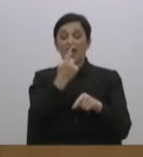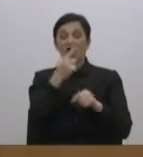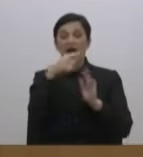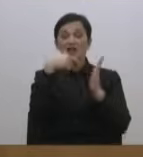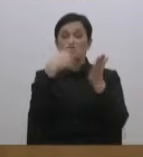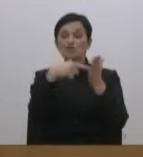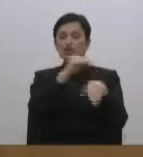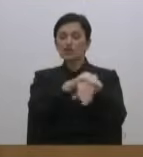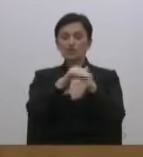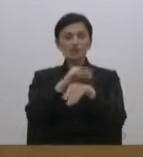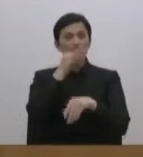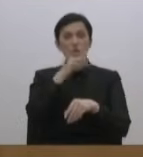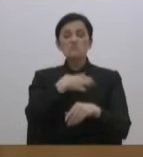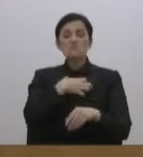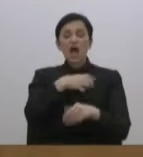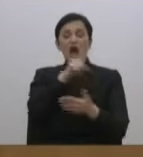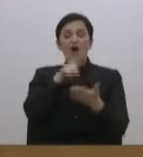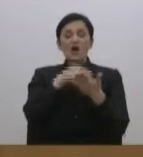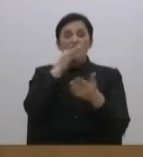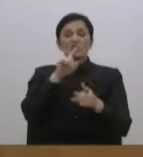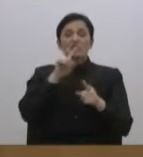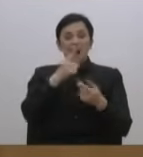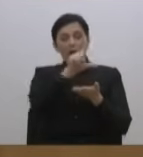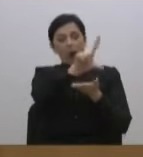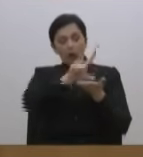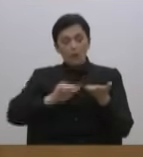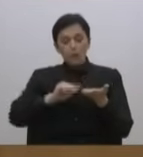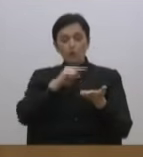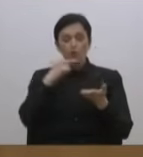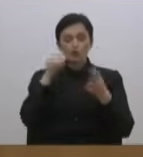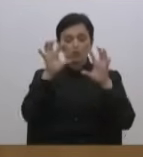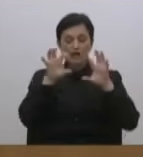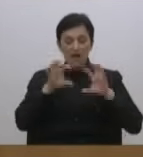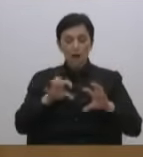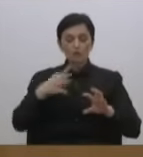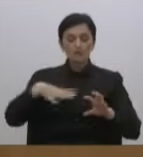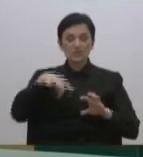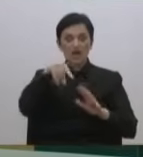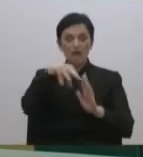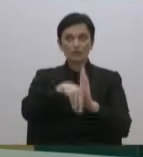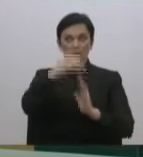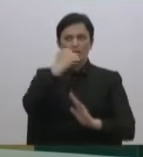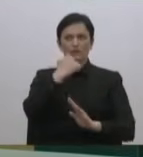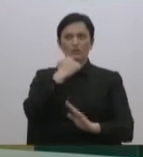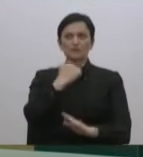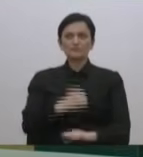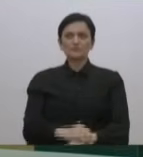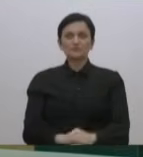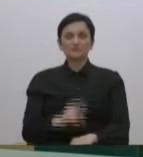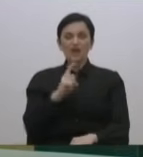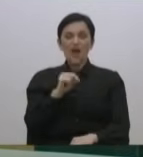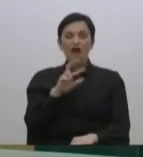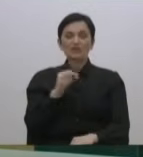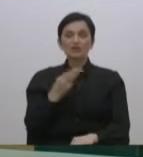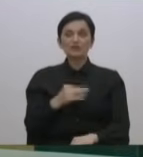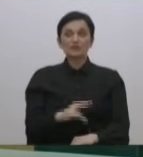ვერ პასუხობთ და მთავარ კითხვას ვერ პასუხობთ, რატო აკოპირებთ რუსულ კანონს საქართველოში. მადლობა. დავით ხაჯი.